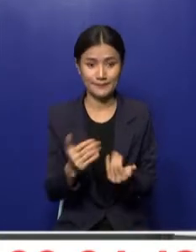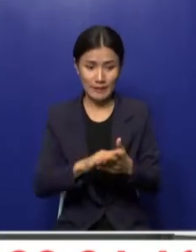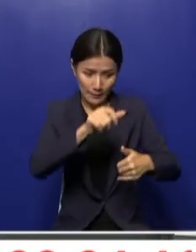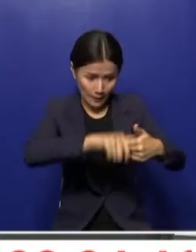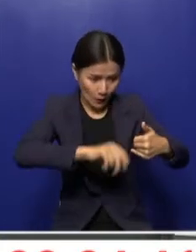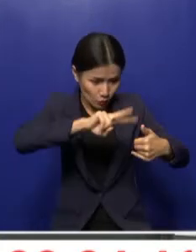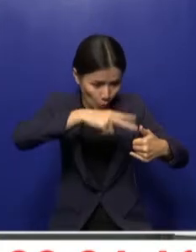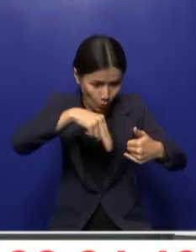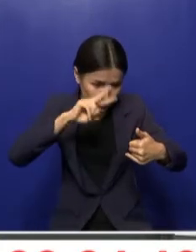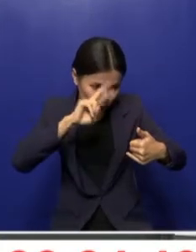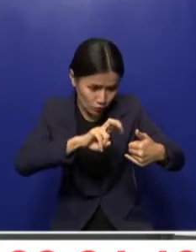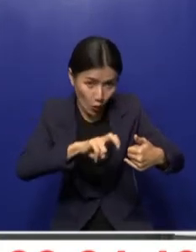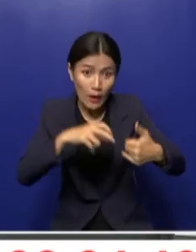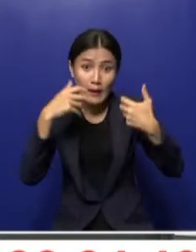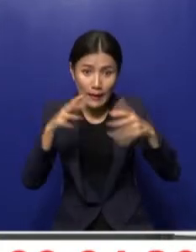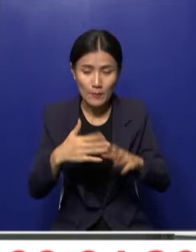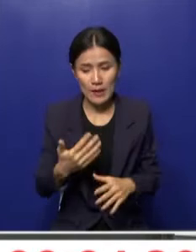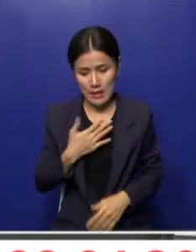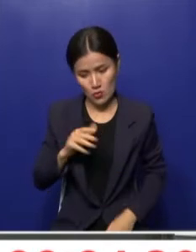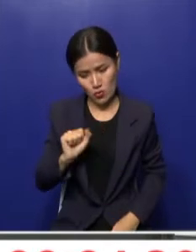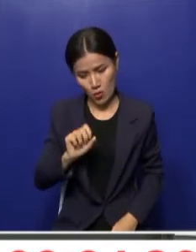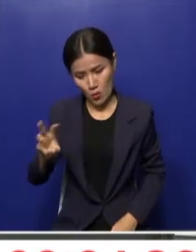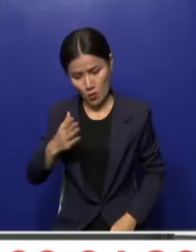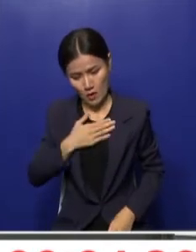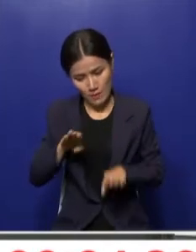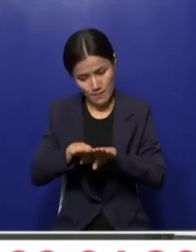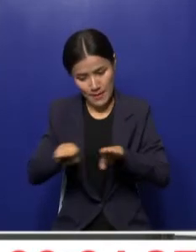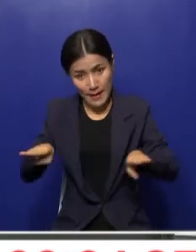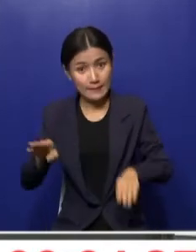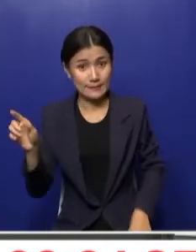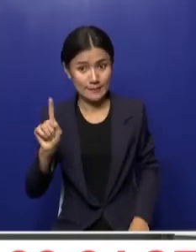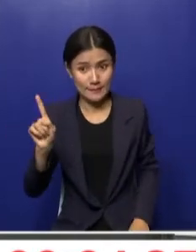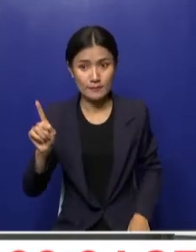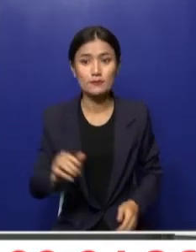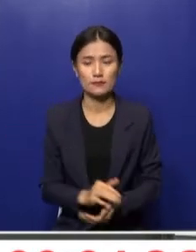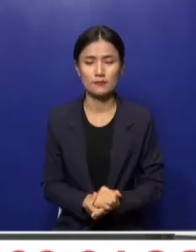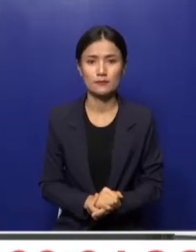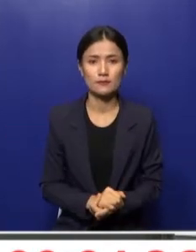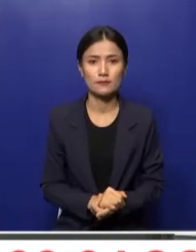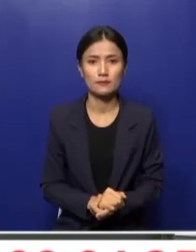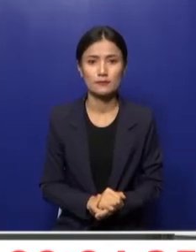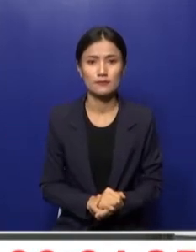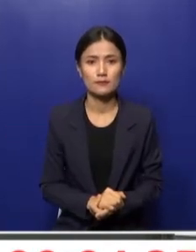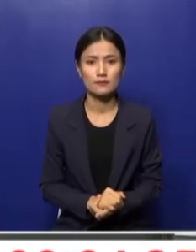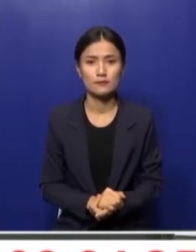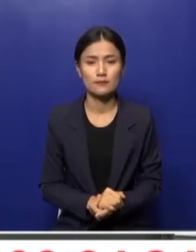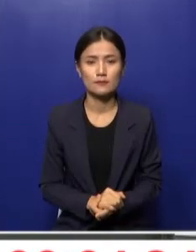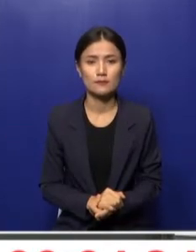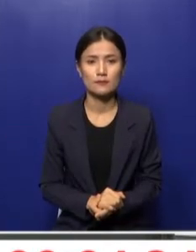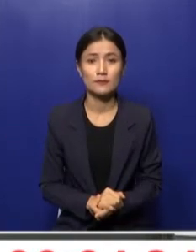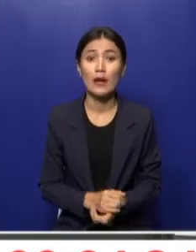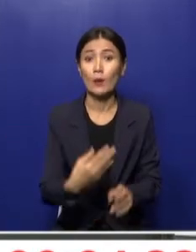สิ่งที่วุฒิสภาได้สร้างมาตรฐานขึ้นมาก็คือให้ผู้ได้รับที่มีรายชื่อ